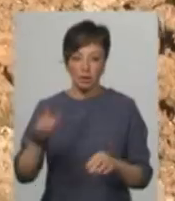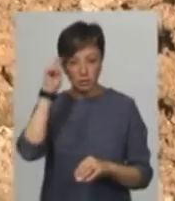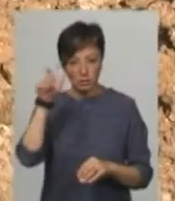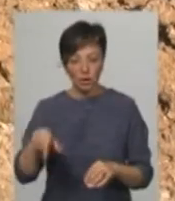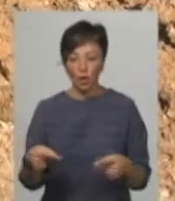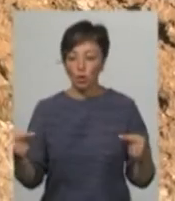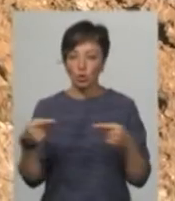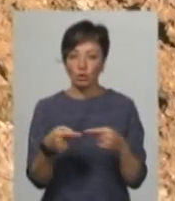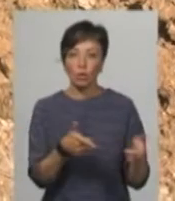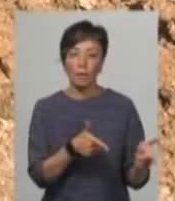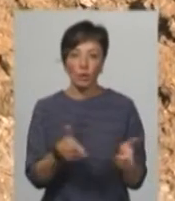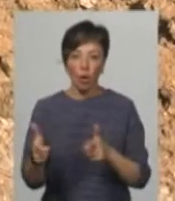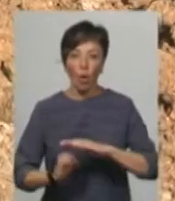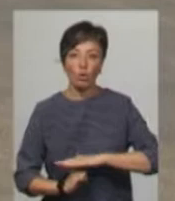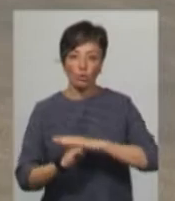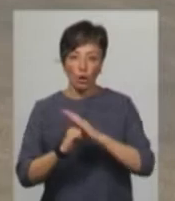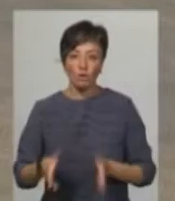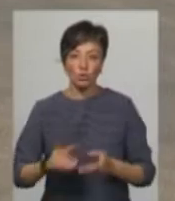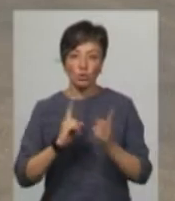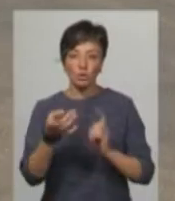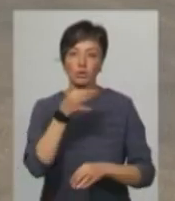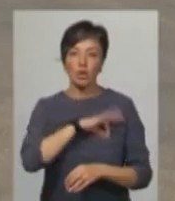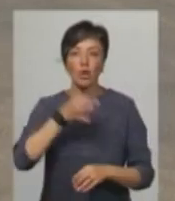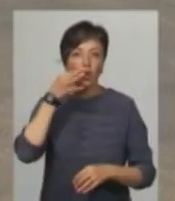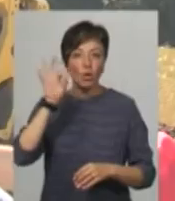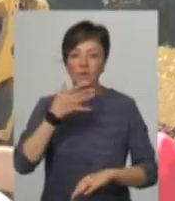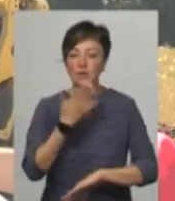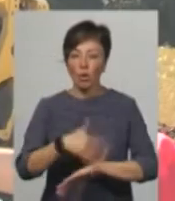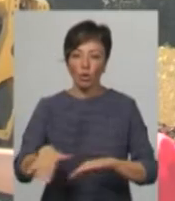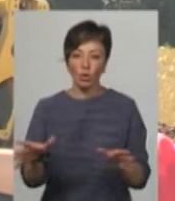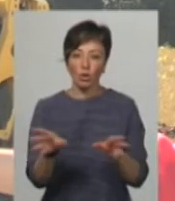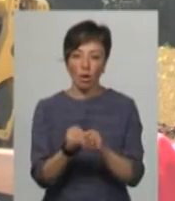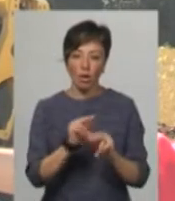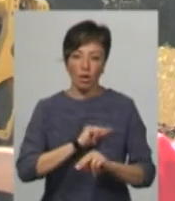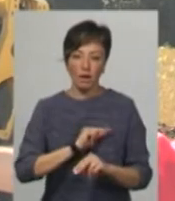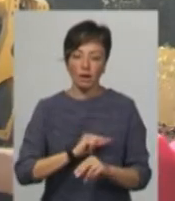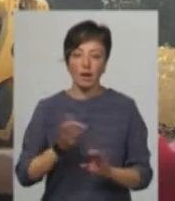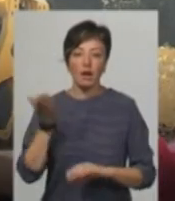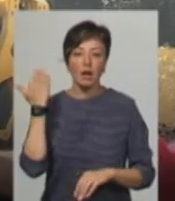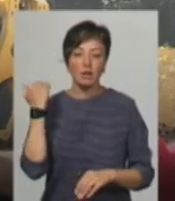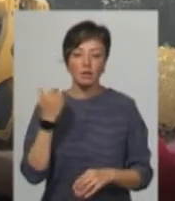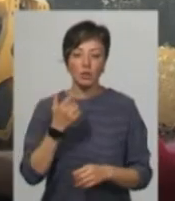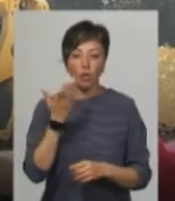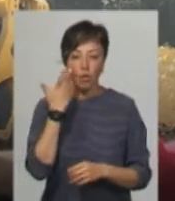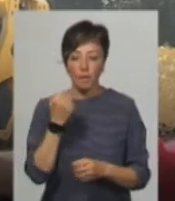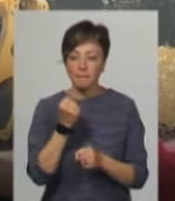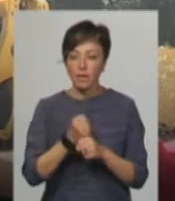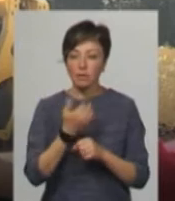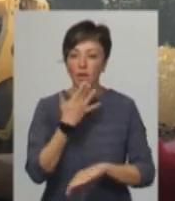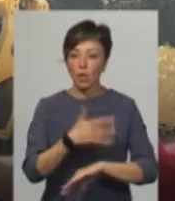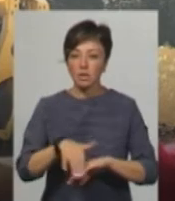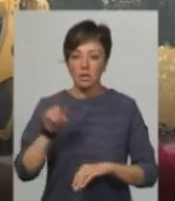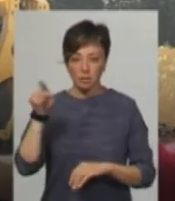для точнішої підготовки основи дорожнього руху застосовують досвід закордонних колег. Раніше, працюючи в іноземних